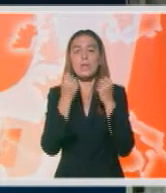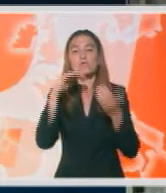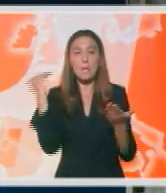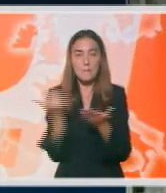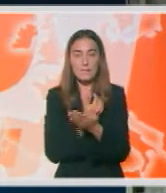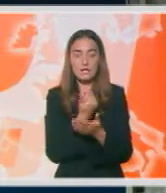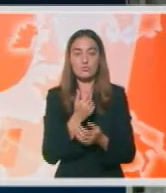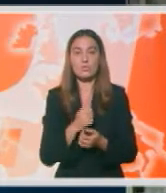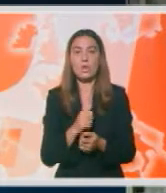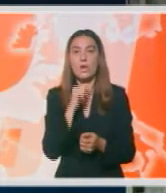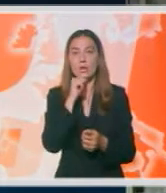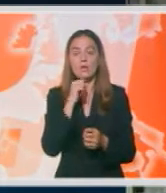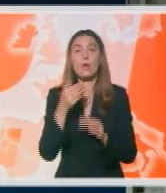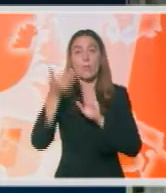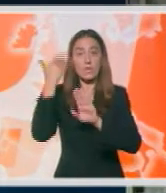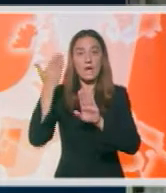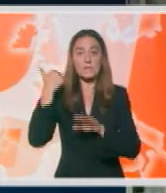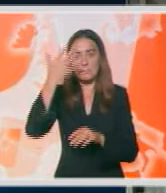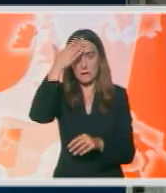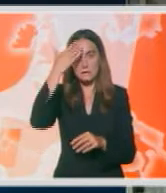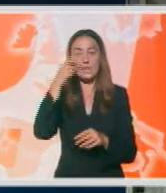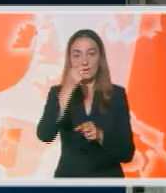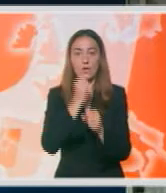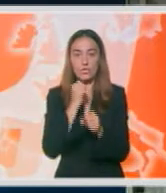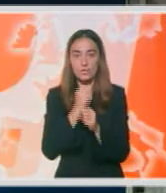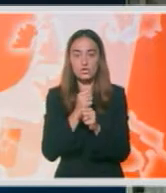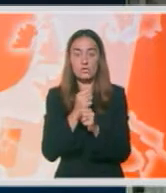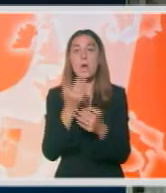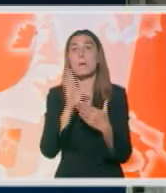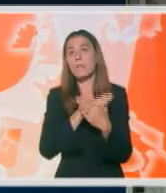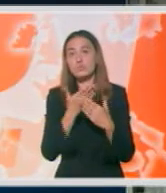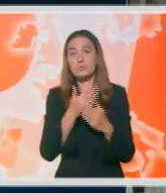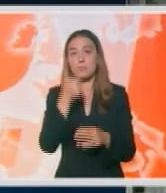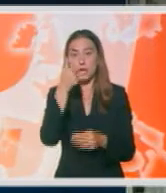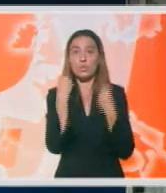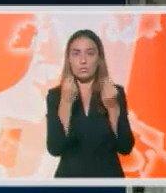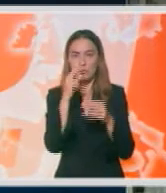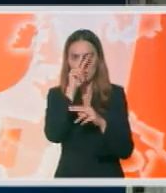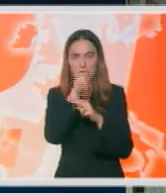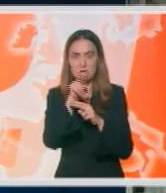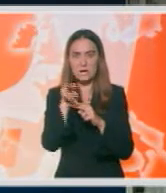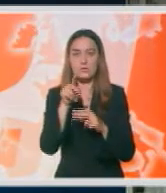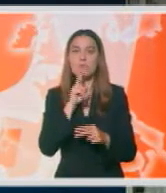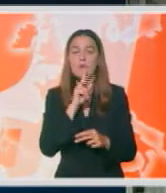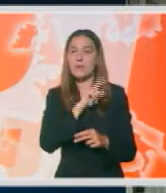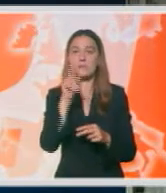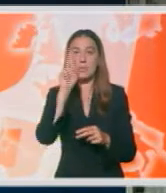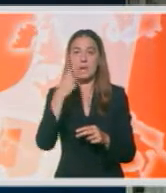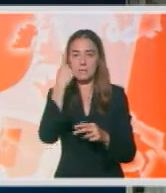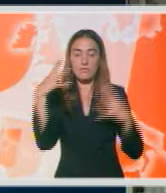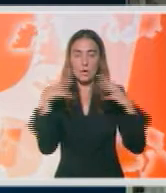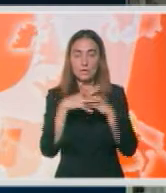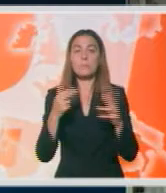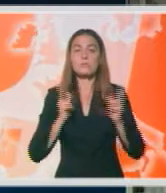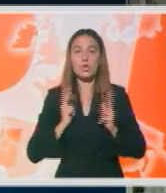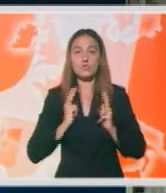pobeđuje i unazad je Partizan tako i funkcionisao. Međutim, uz jednu dobru koncentraciju koju nismo imali u prvoj utakmici,